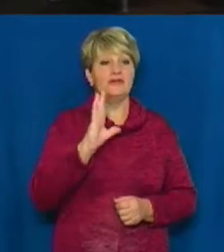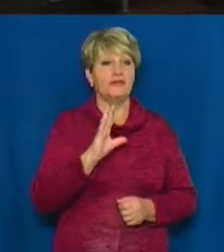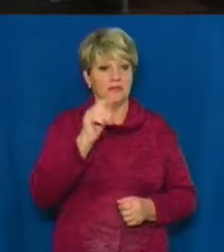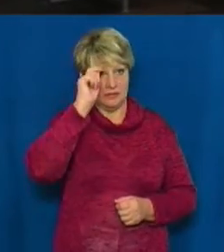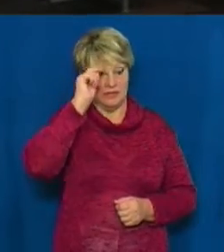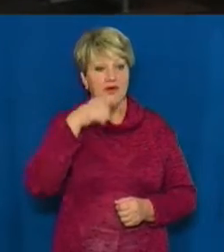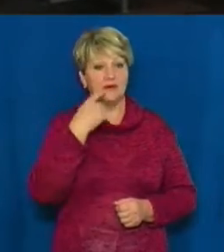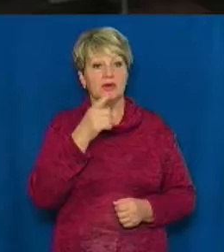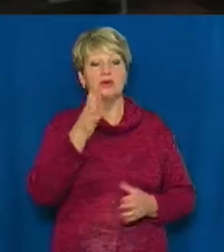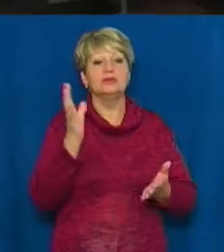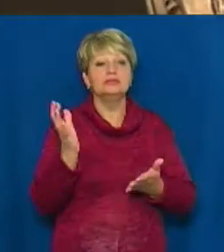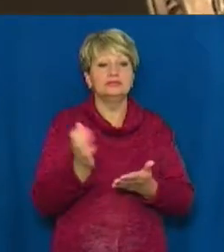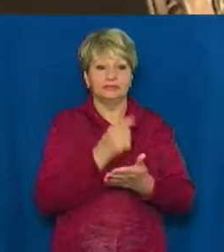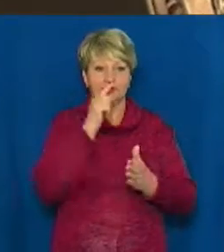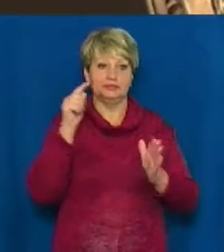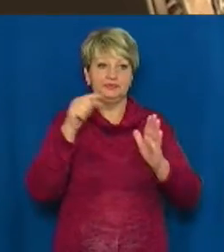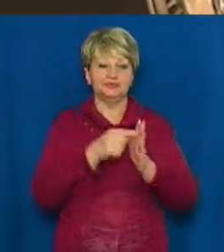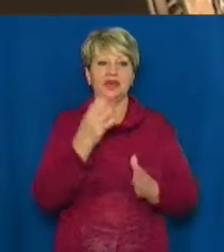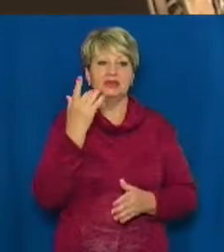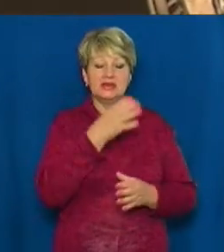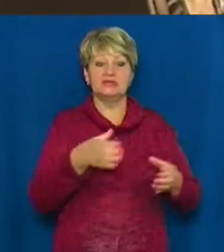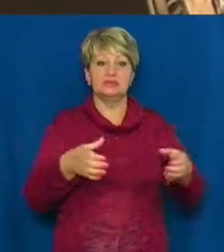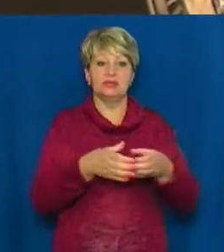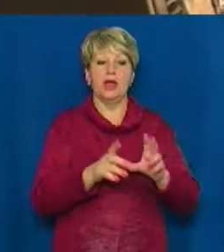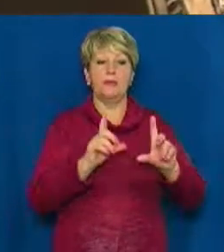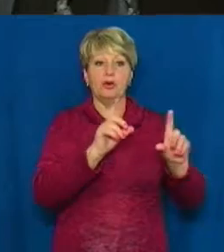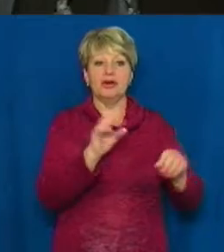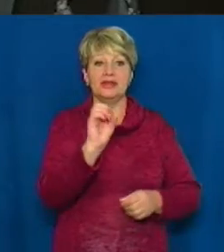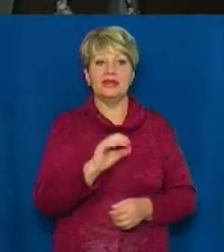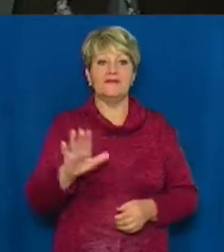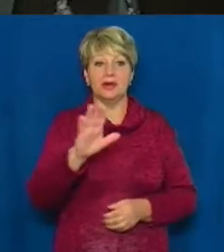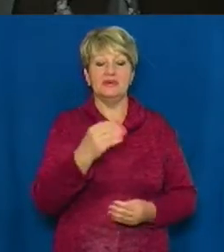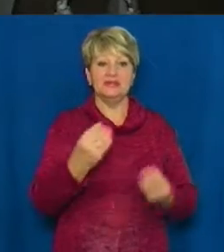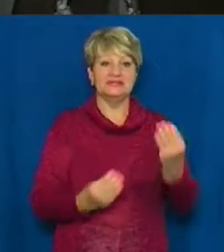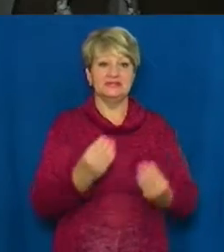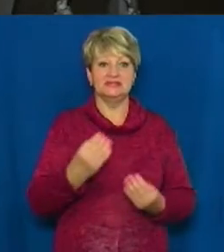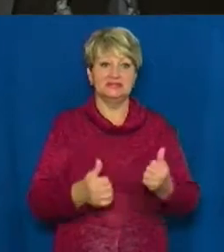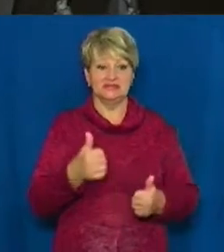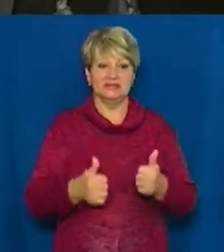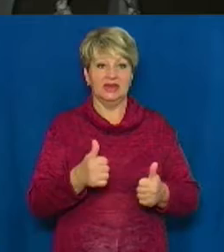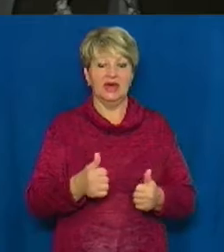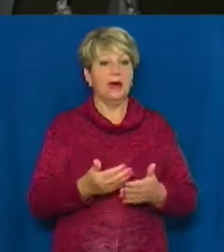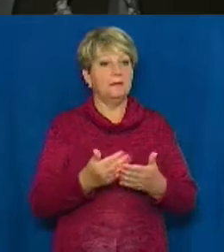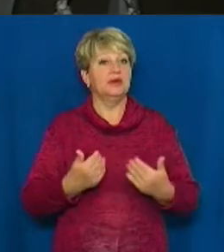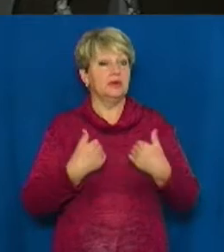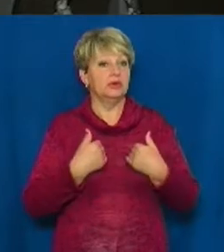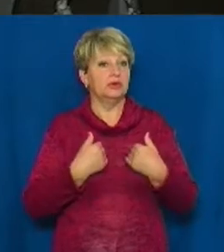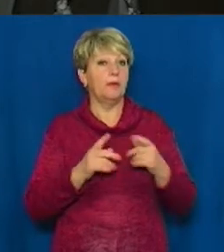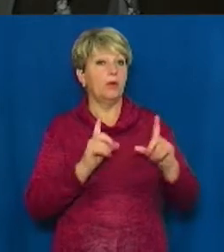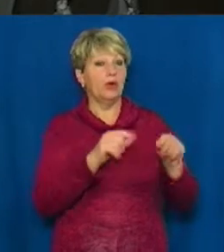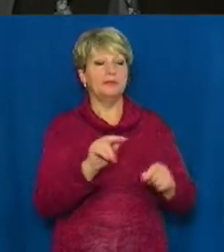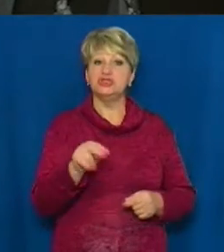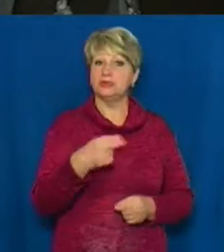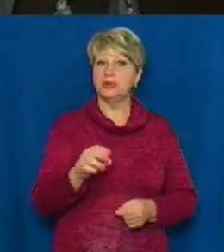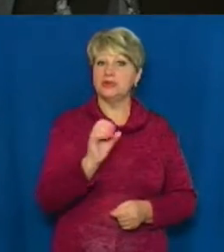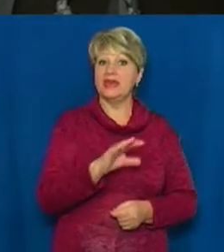вдалося потрапити до національної збірної та поїхати на європейські ігри. Переді мною стояв вибір – поїхати на чемпіонат